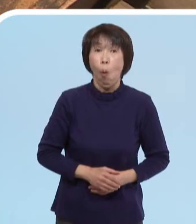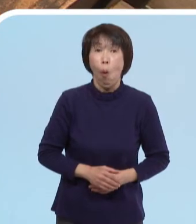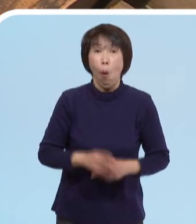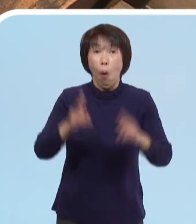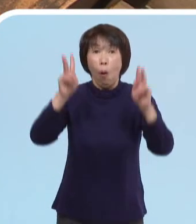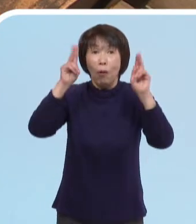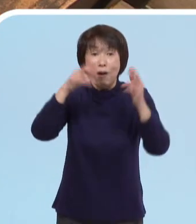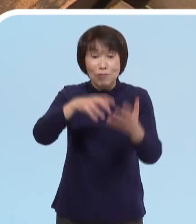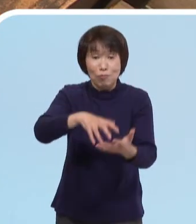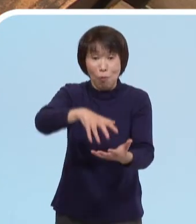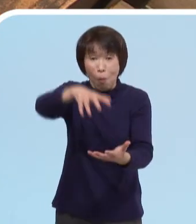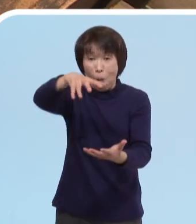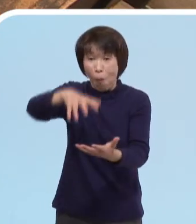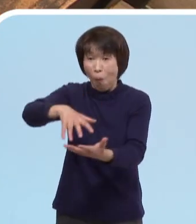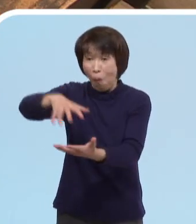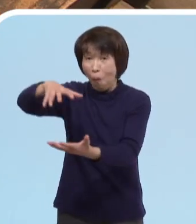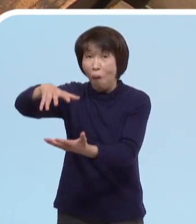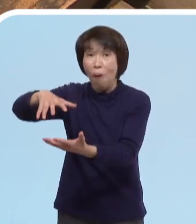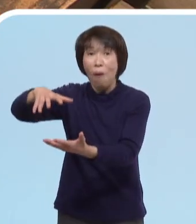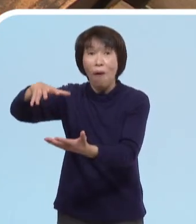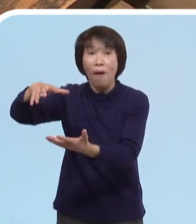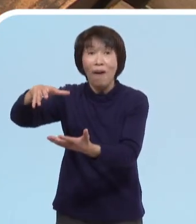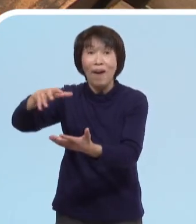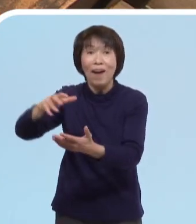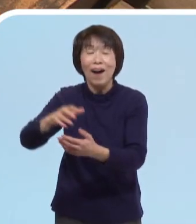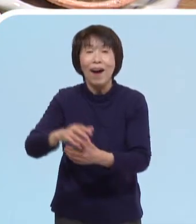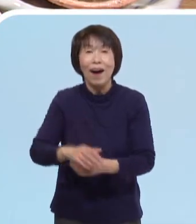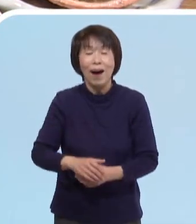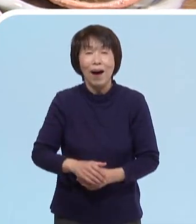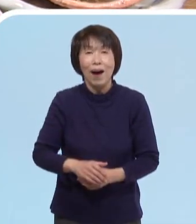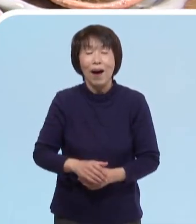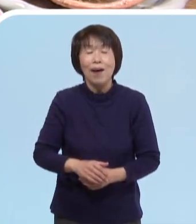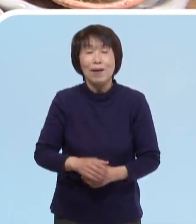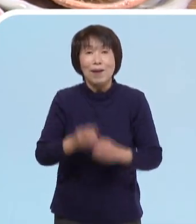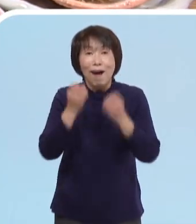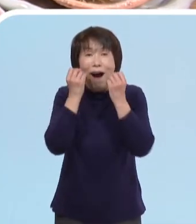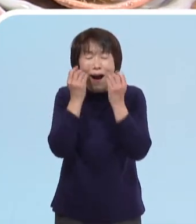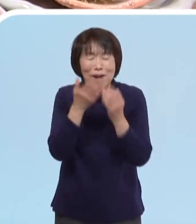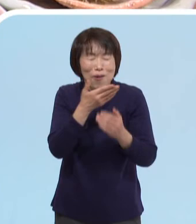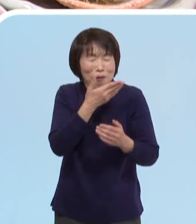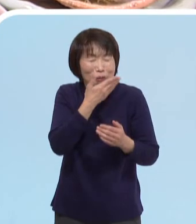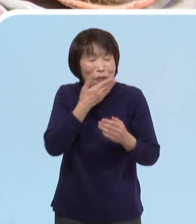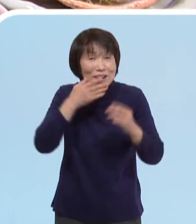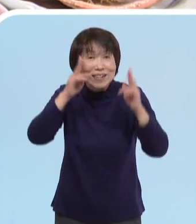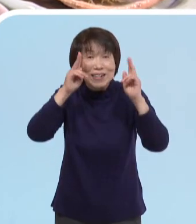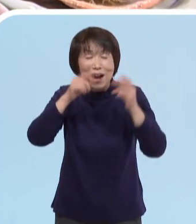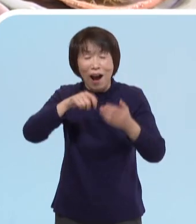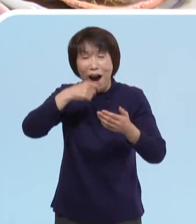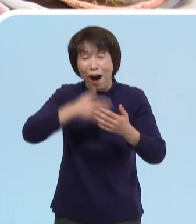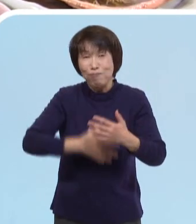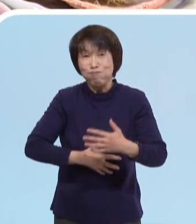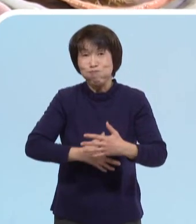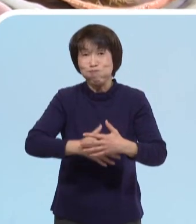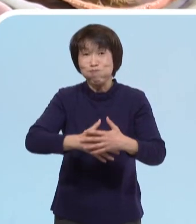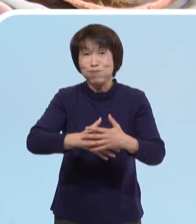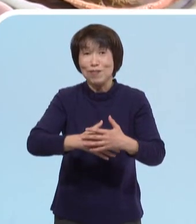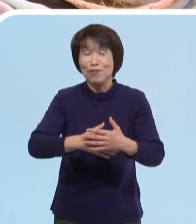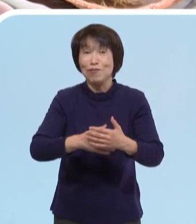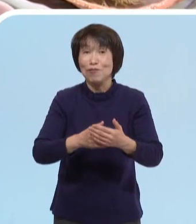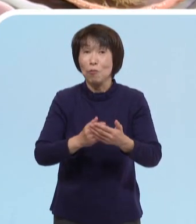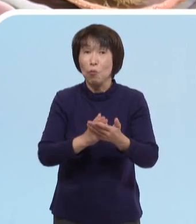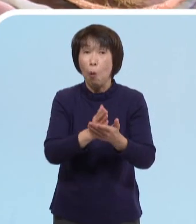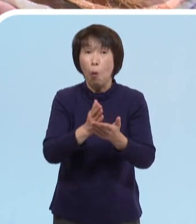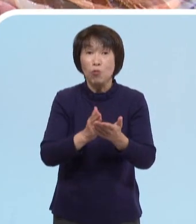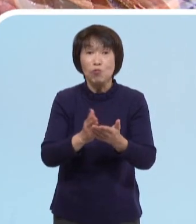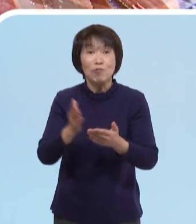おお、いけすにはカニがたくさんいますね。この新鮮なカニをお腹いっぱい食べられるコース